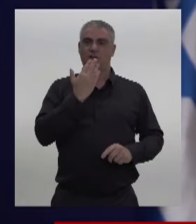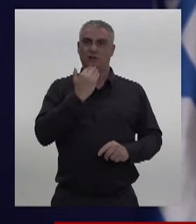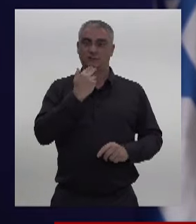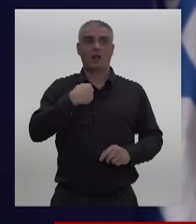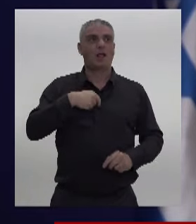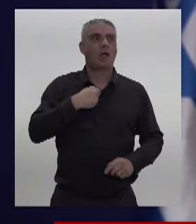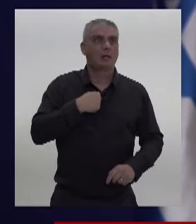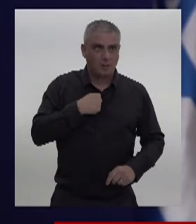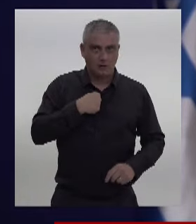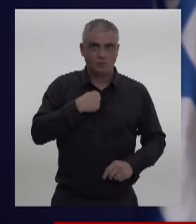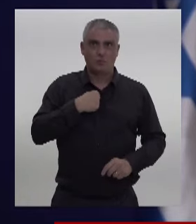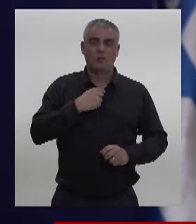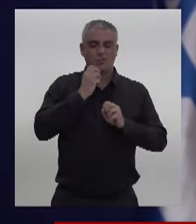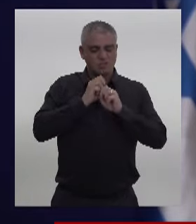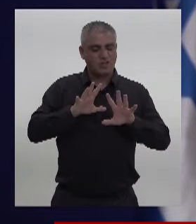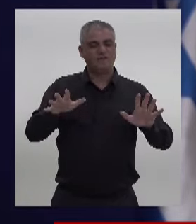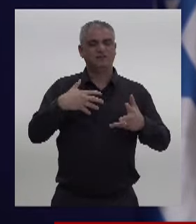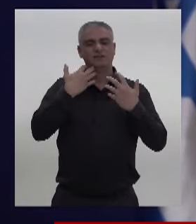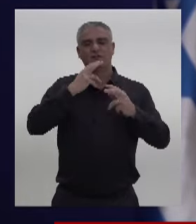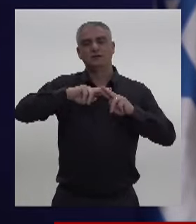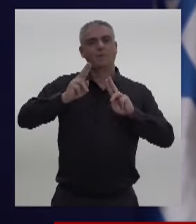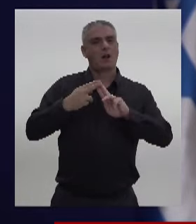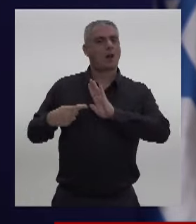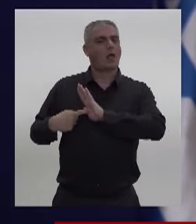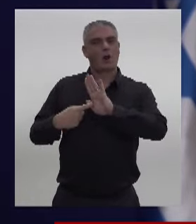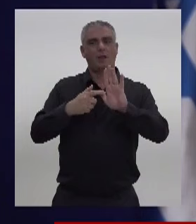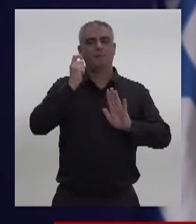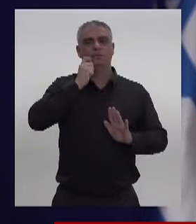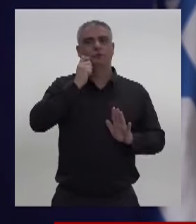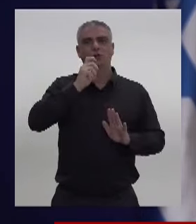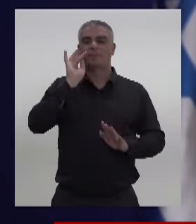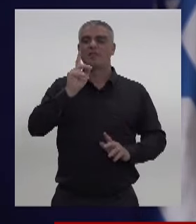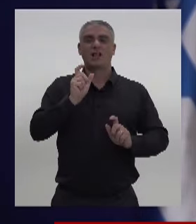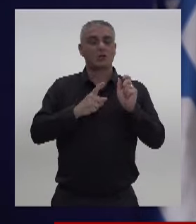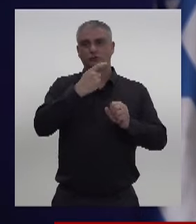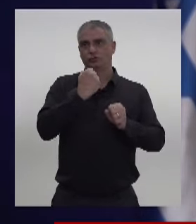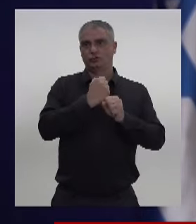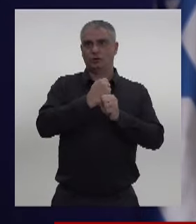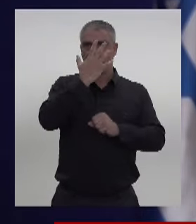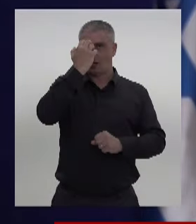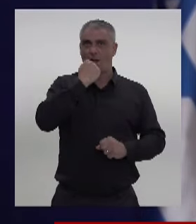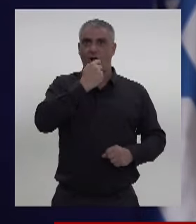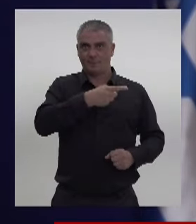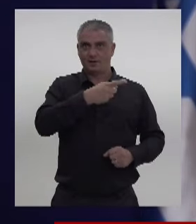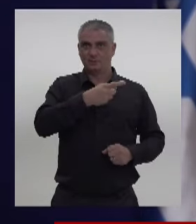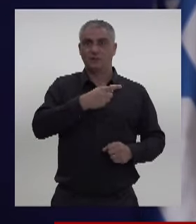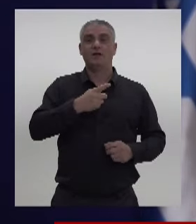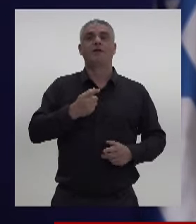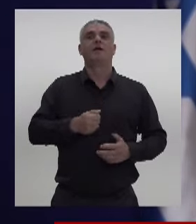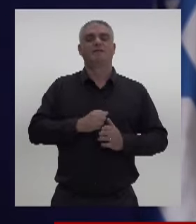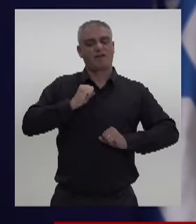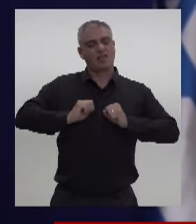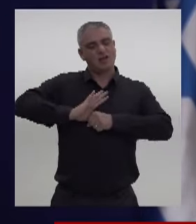אנחנו נפיץ ונספר לעולם את הפשעים נגד האנושות שעשה חמאס ונהג